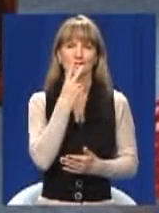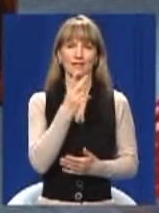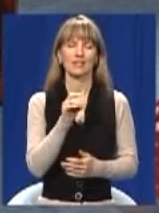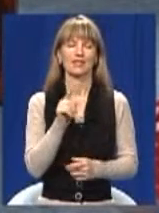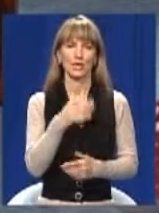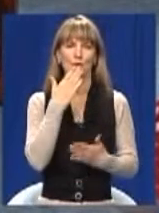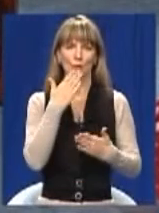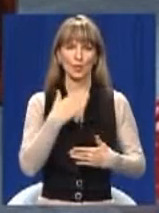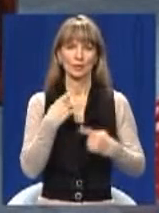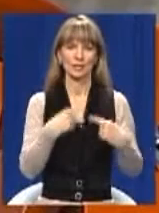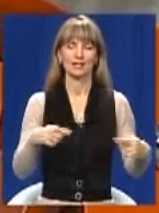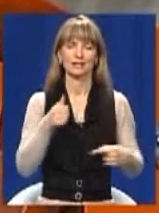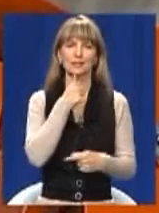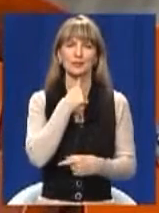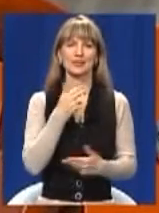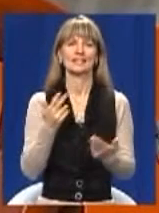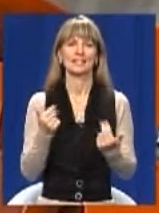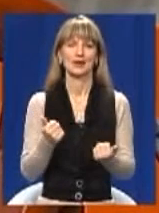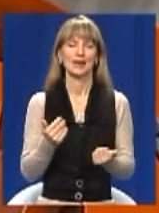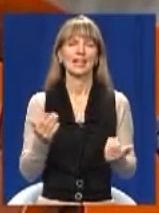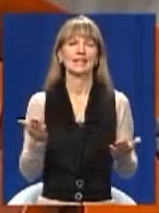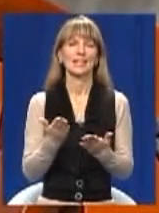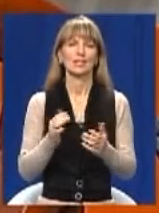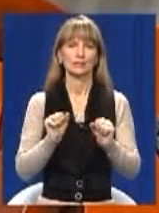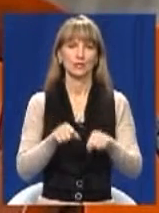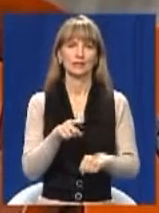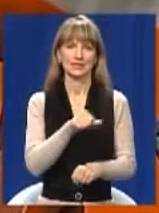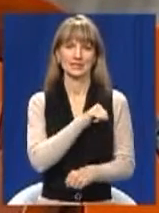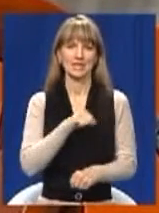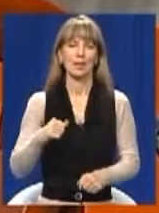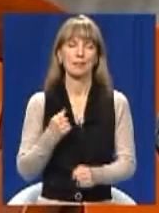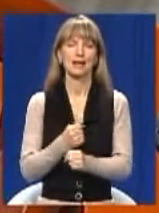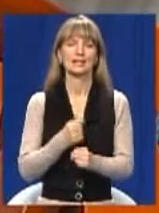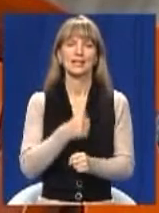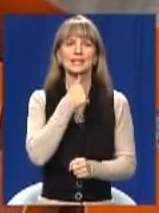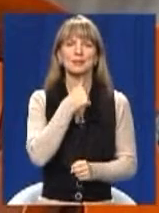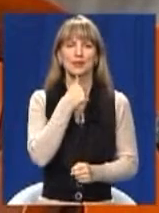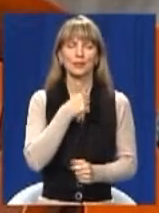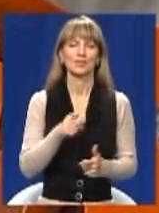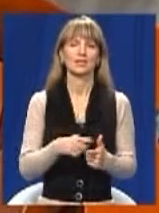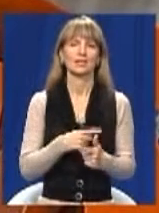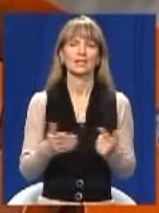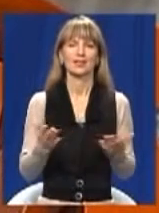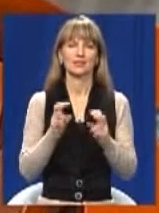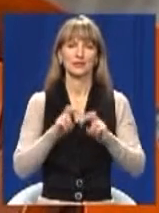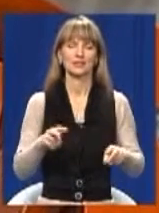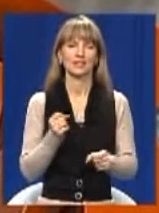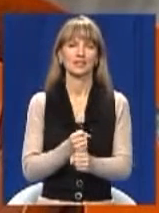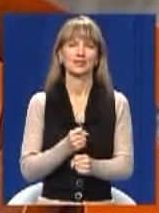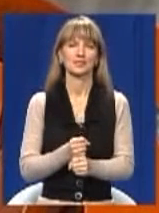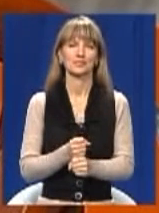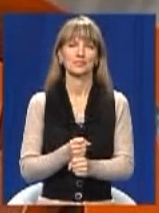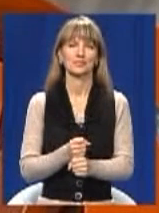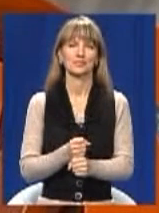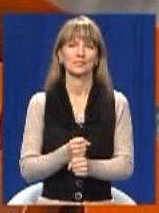Ти полюбляєш експерименти? Так. А які, можливо, ти саме проводила експерименти в житті, чи якісь там досліди ставила?